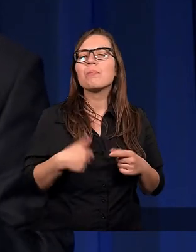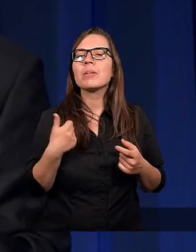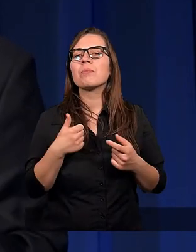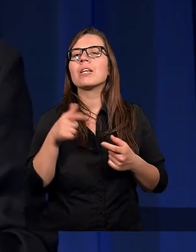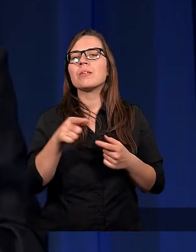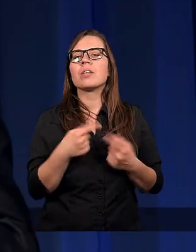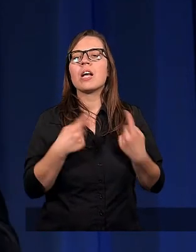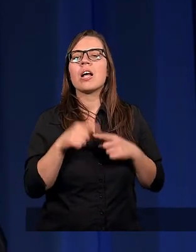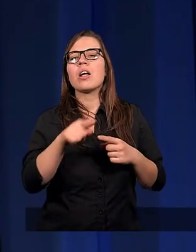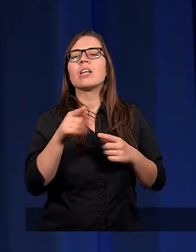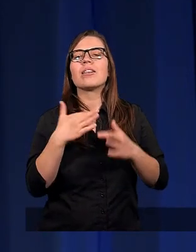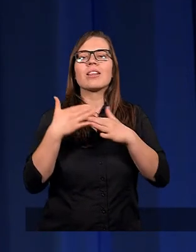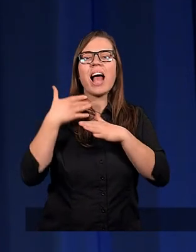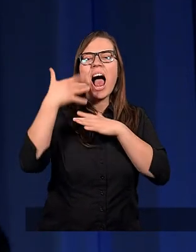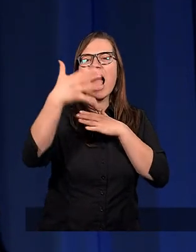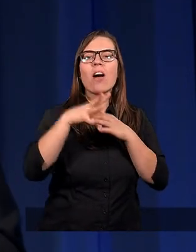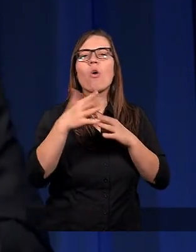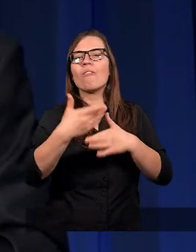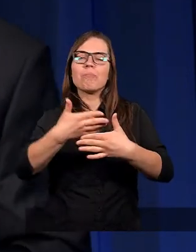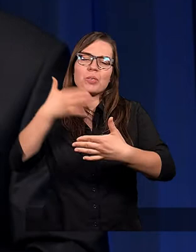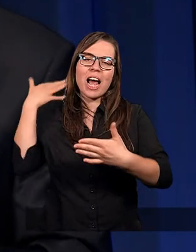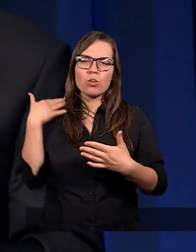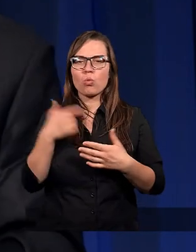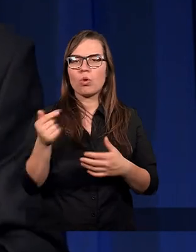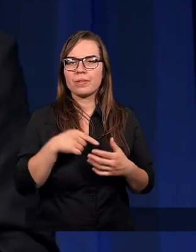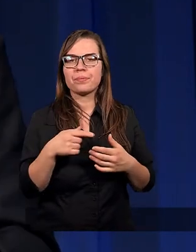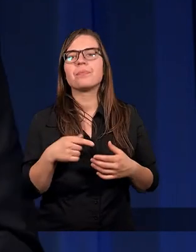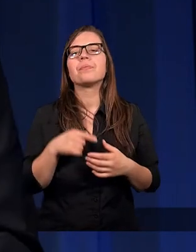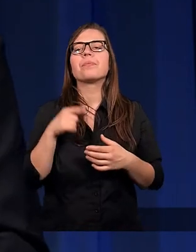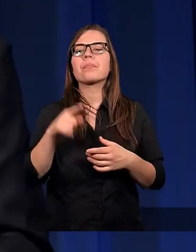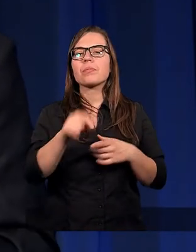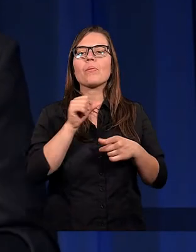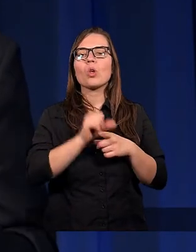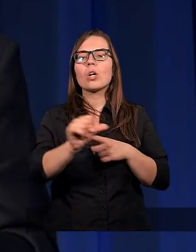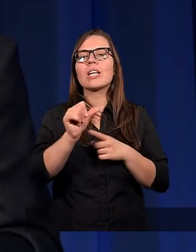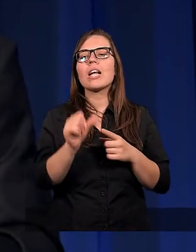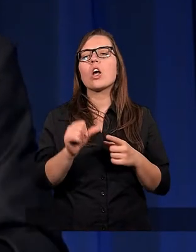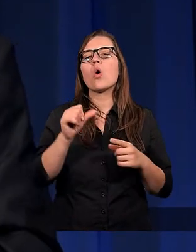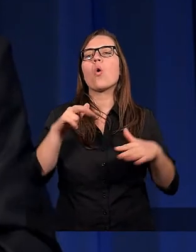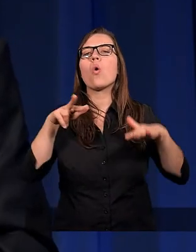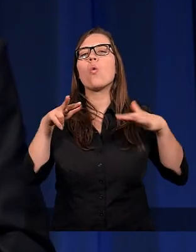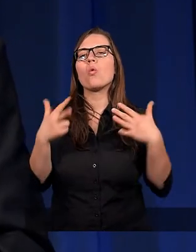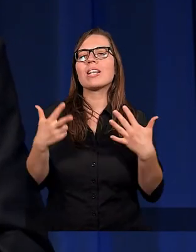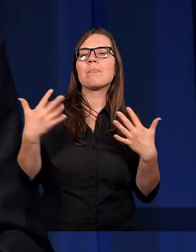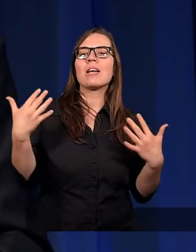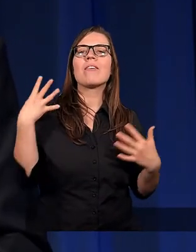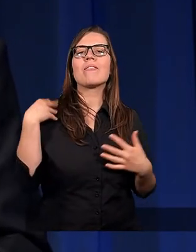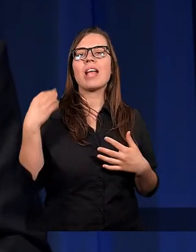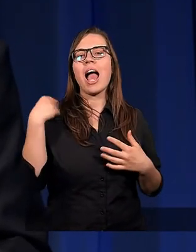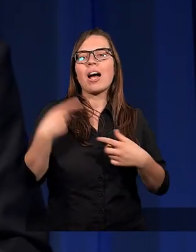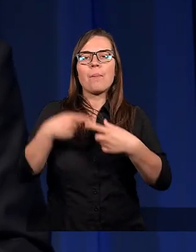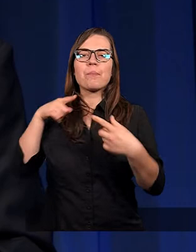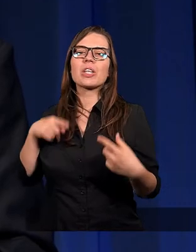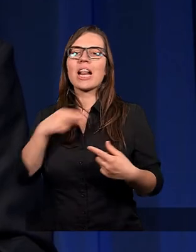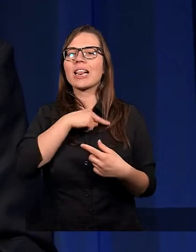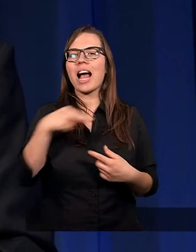przenieść daleko w przeszłość. Jest to 8 wiek przed naszą